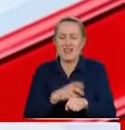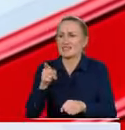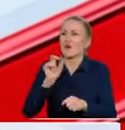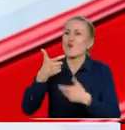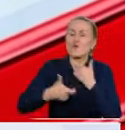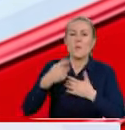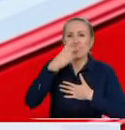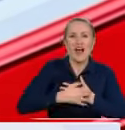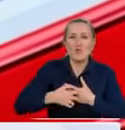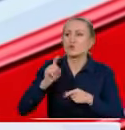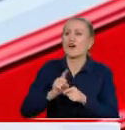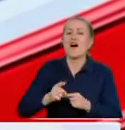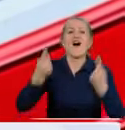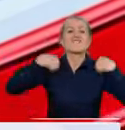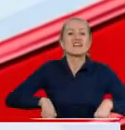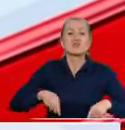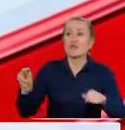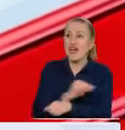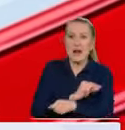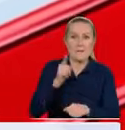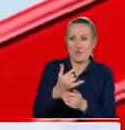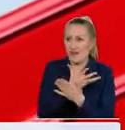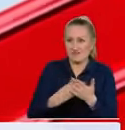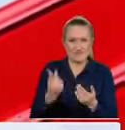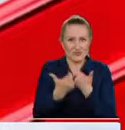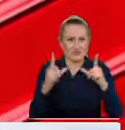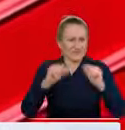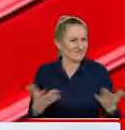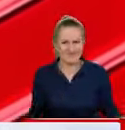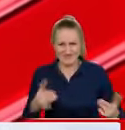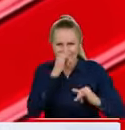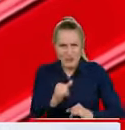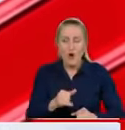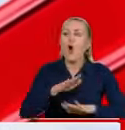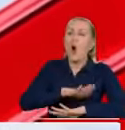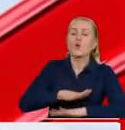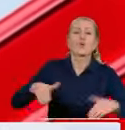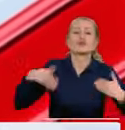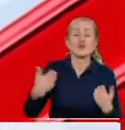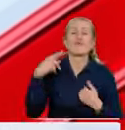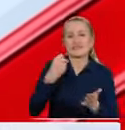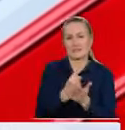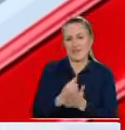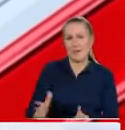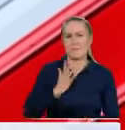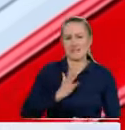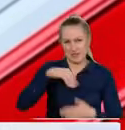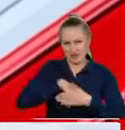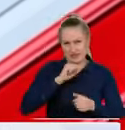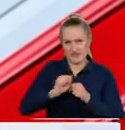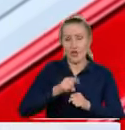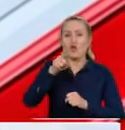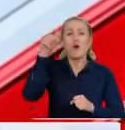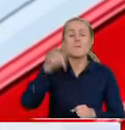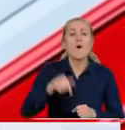czy fizjoterapeuta wyglądać tak, jak w tej chwili. Kwestia ochrony zdrowia to kwestia naszego bezpieczeństwa. Nią powinna zajmować się